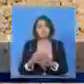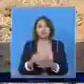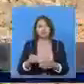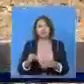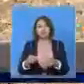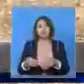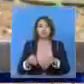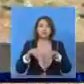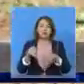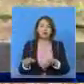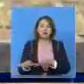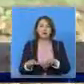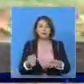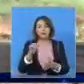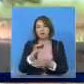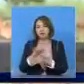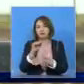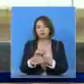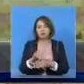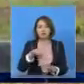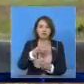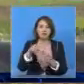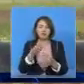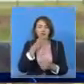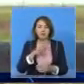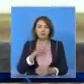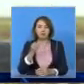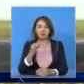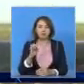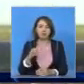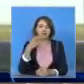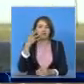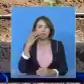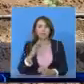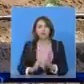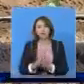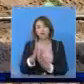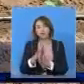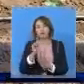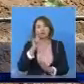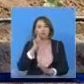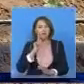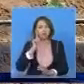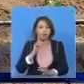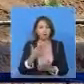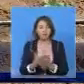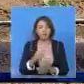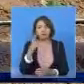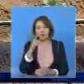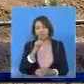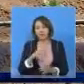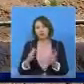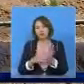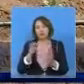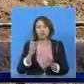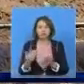емес шаруашылықтың дамуына үлес қоспақ. Кәсіпкер Рахат Көпжан құлпынай мен тәтті жүгері өсіруге машықтанды. Бір маусымда 9 тонна